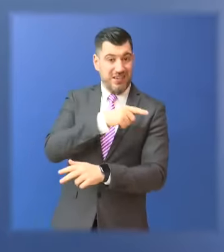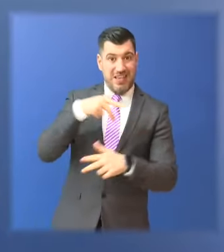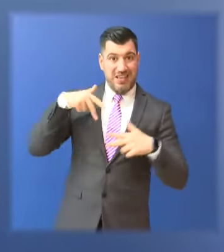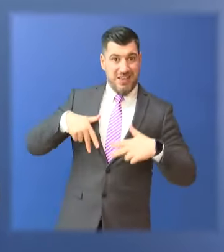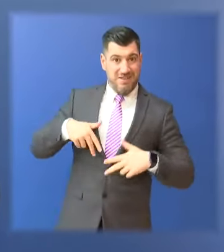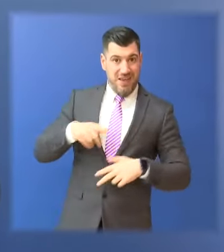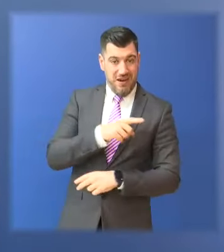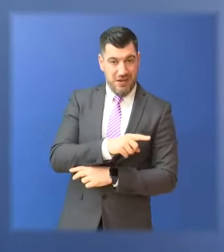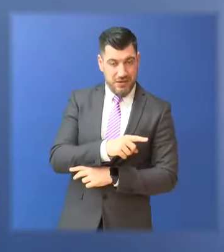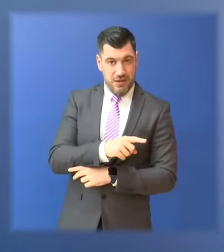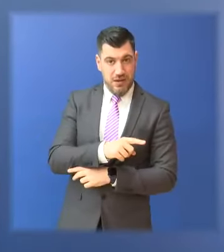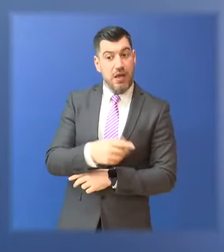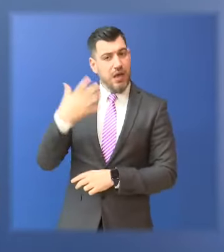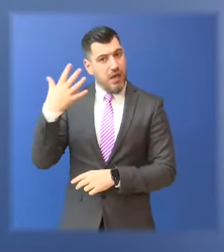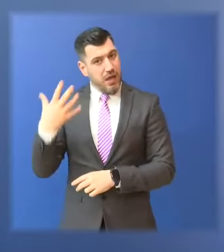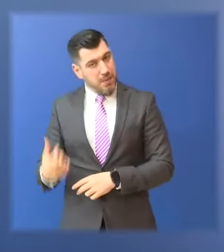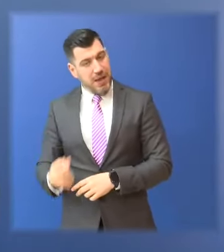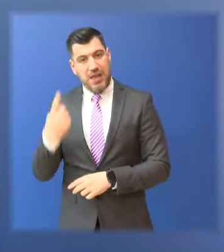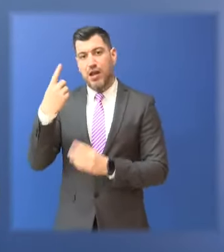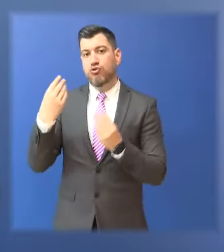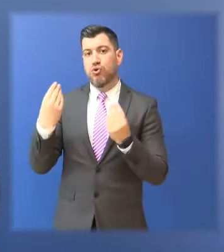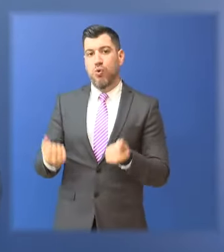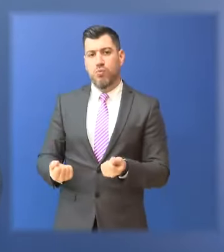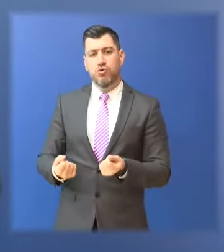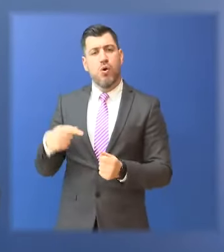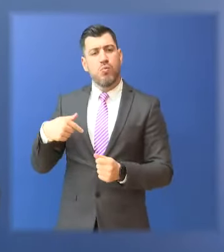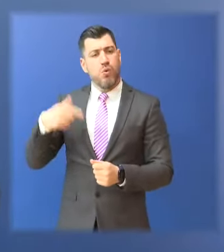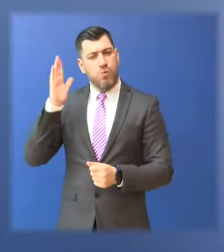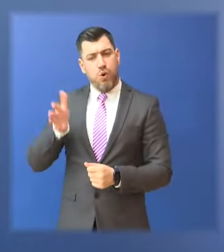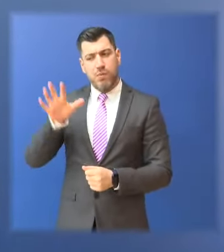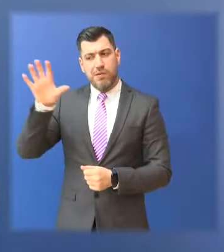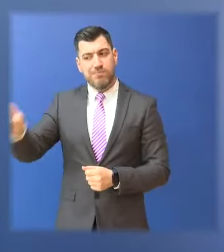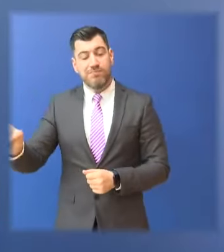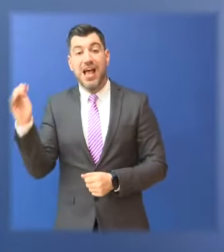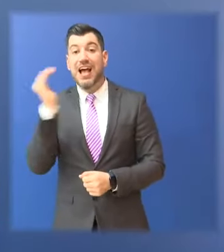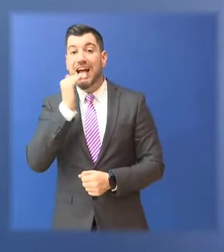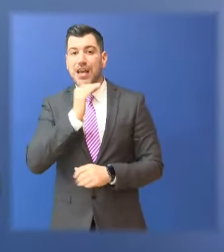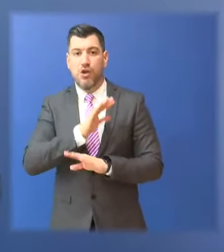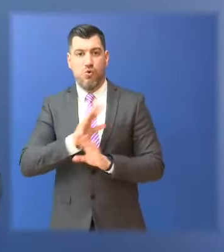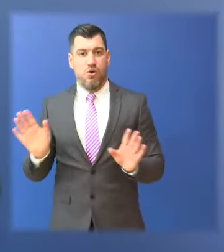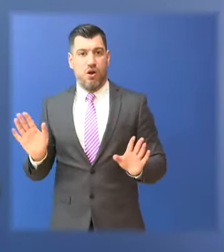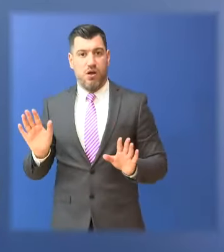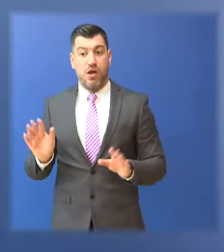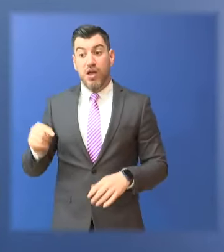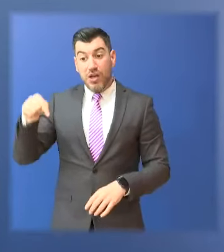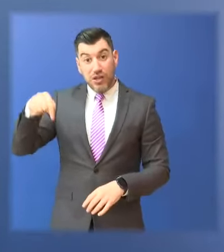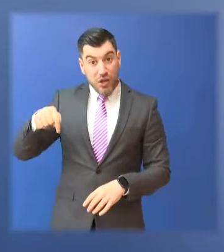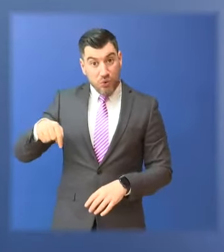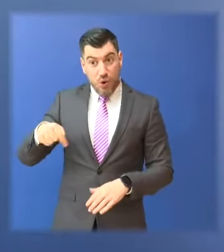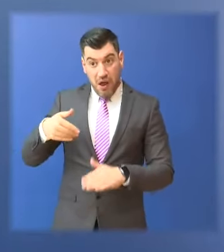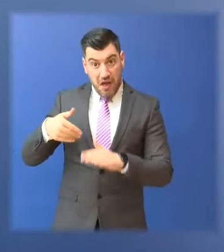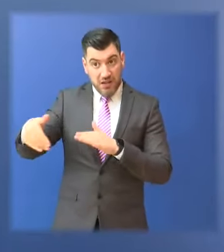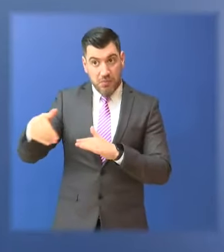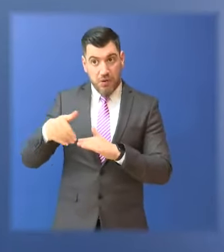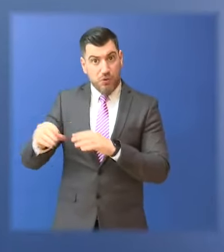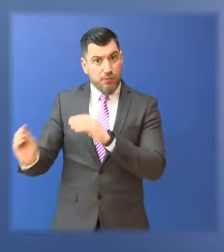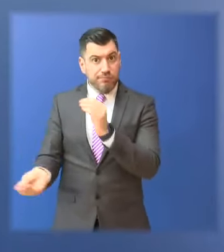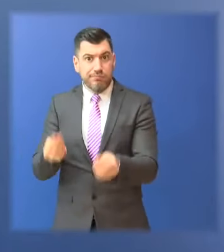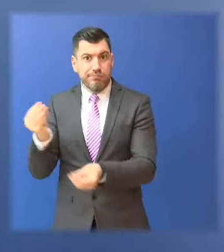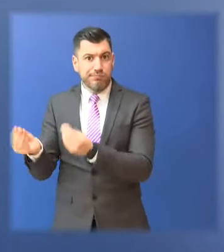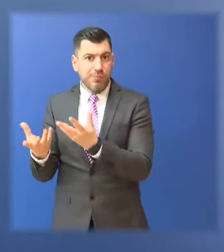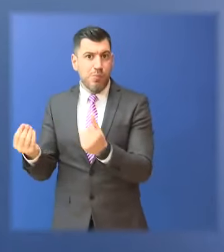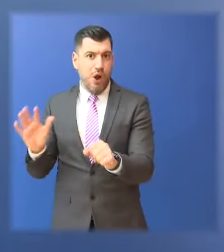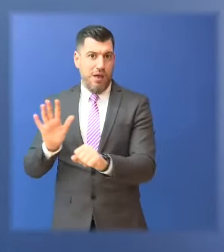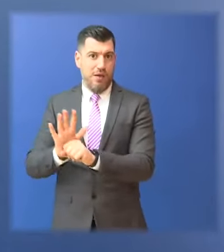ένας μηχανισμός που αυτά εντοπίζονται πιο γρήγορα και αναδεικνύονται πιο γρήγορα και μάλιστα έχουν αναδειχθεί περισσότερες υποθέσεις. Από το σημείο όμως